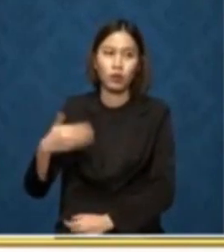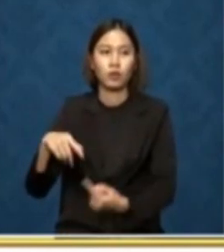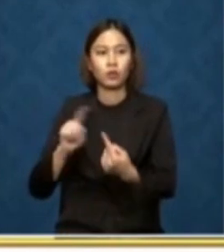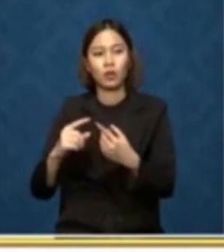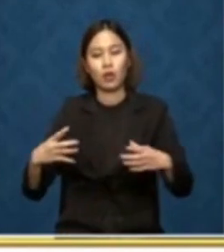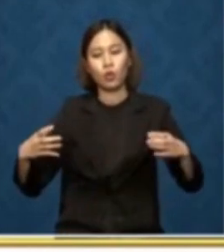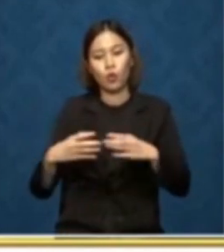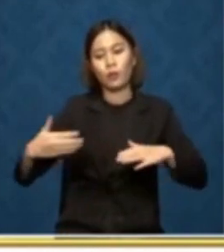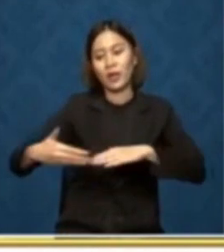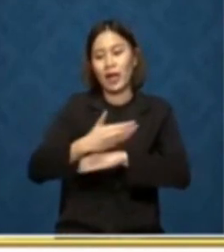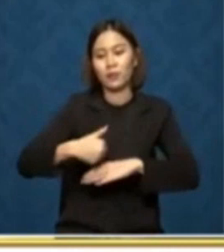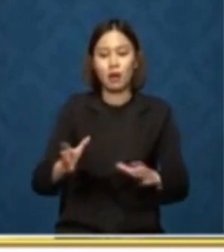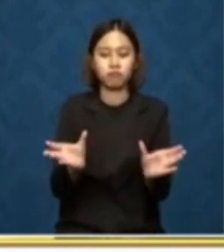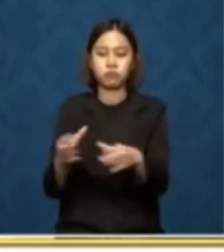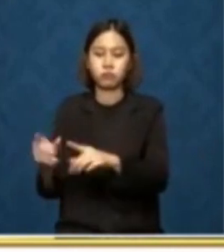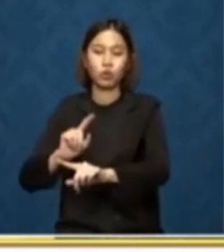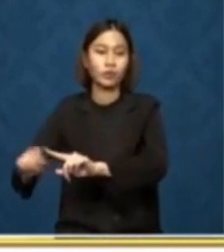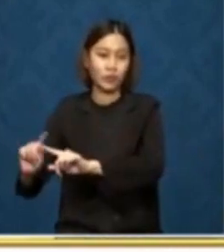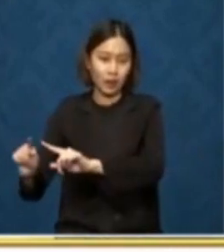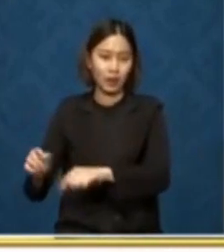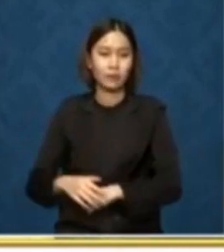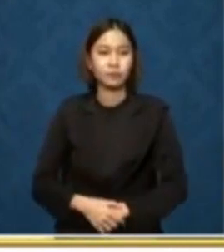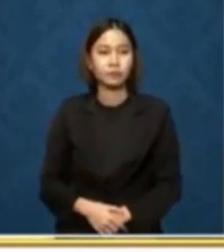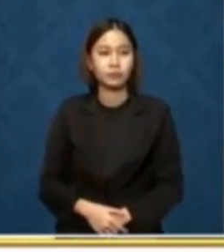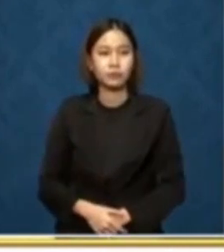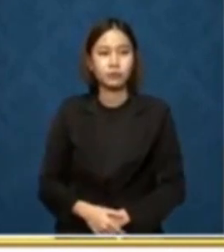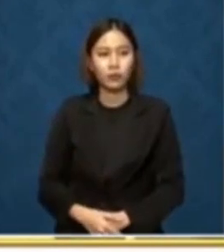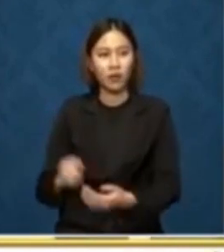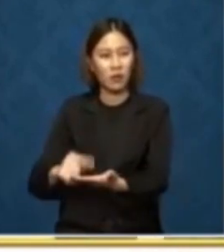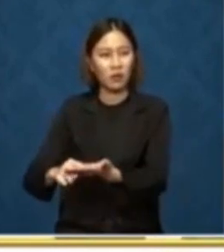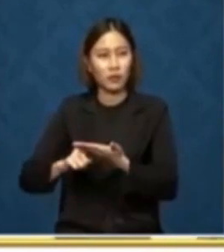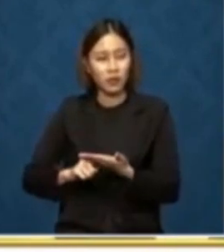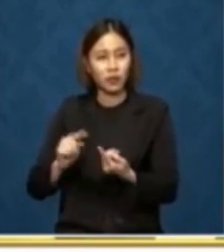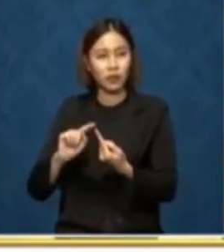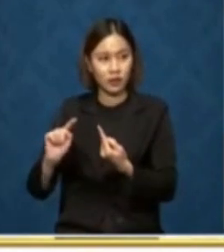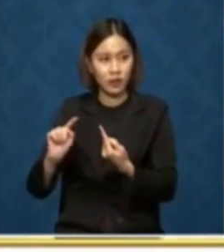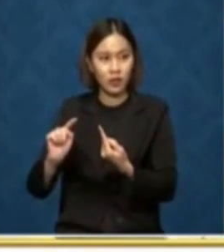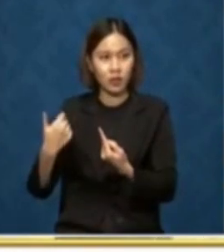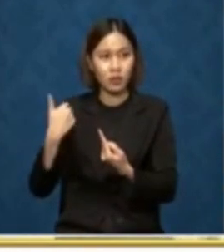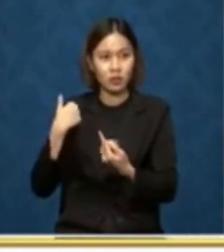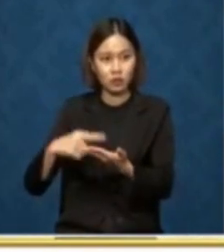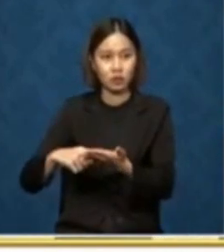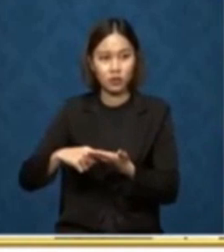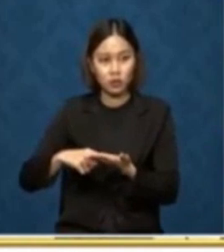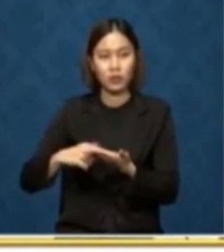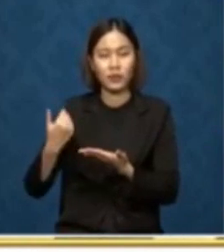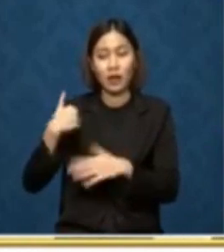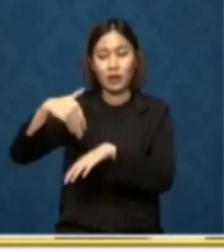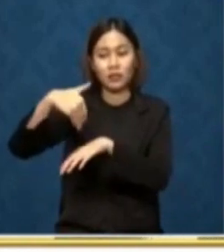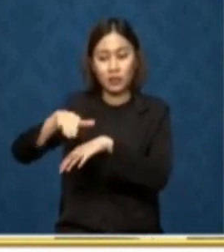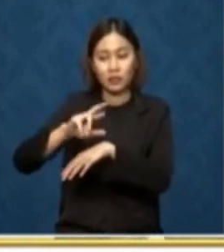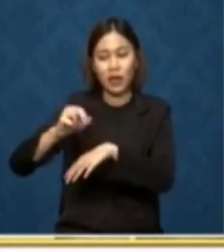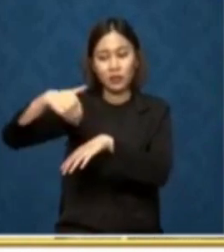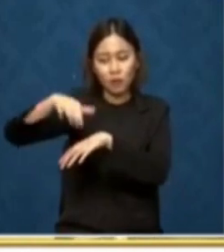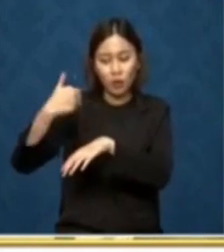จากหลายพักการเมืองด้วยกันนะครับจิ เป็นข้อเสนอที่ดำเนินมขอเสนอนี้อยู่นอกสภ